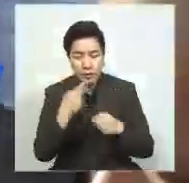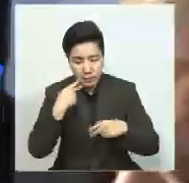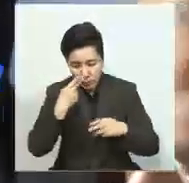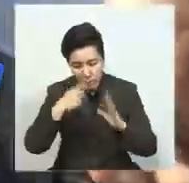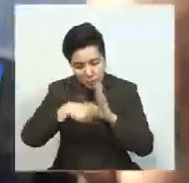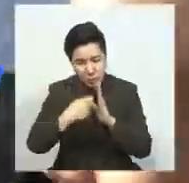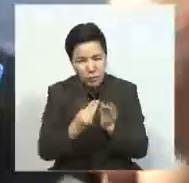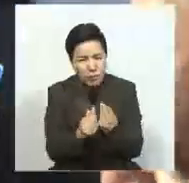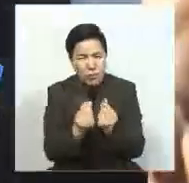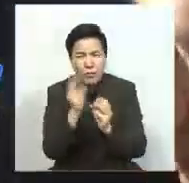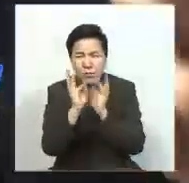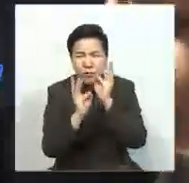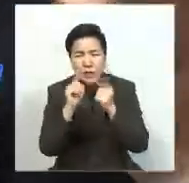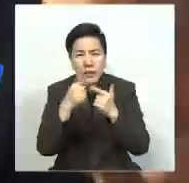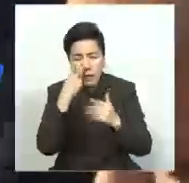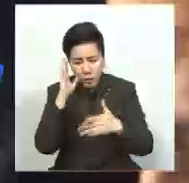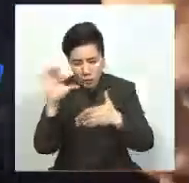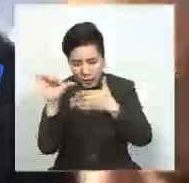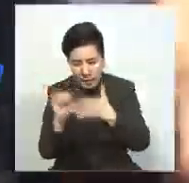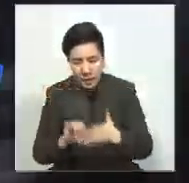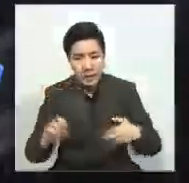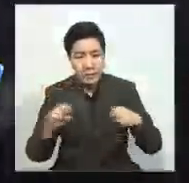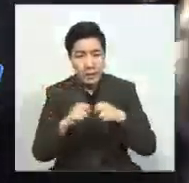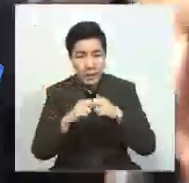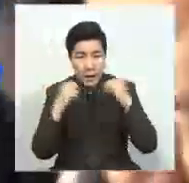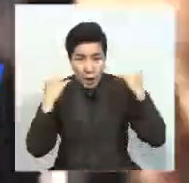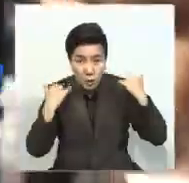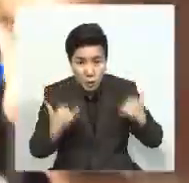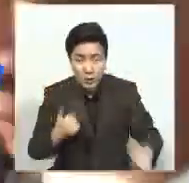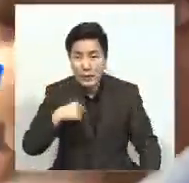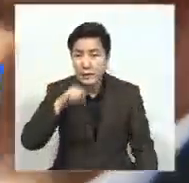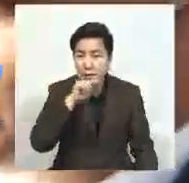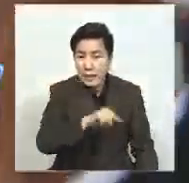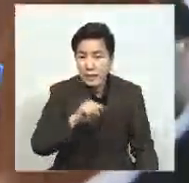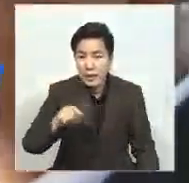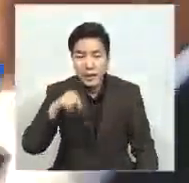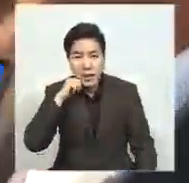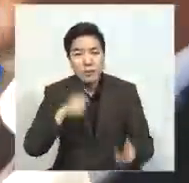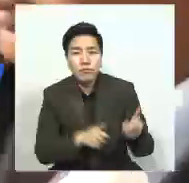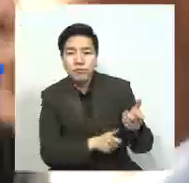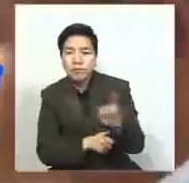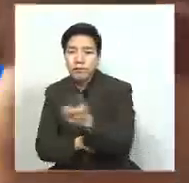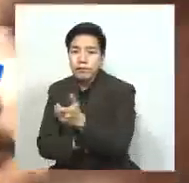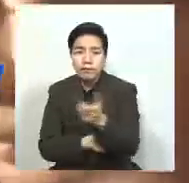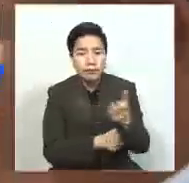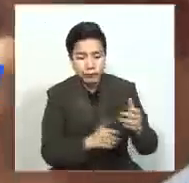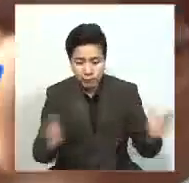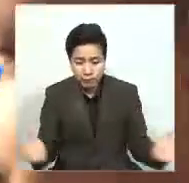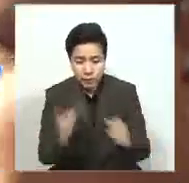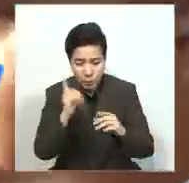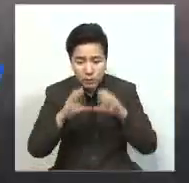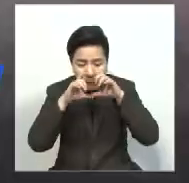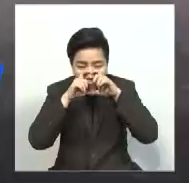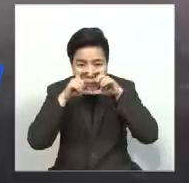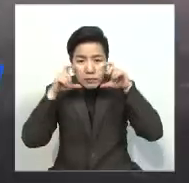หาสาเหตุของปัญหาฝุ่นละอองเพื่อจะนำไปสู่การแก้ไขเบื้องต้นตอนนี้นะคะสั่งการให้ฉีดละอองน้ำแล้วก็รณรงค์ให้ใส่หน้